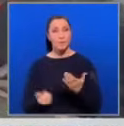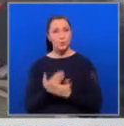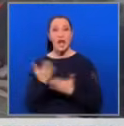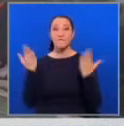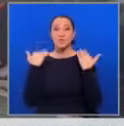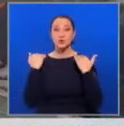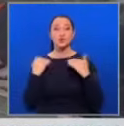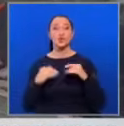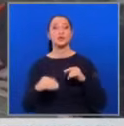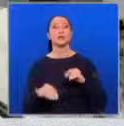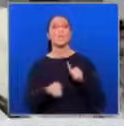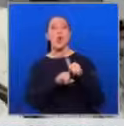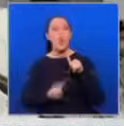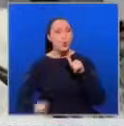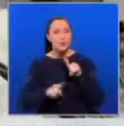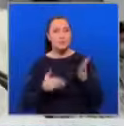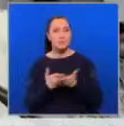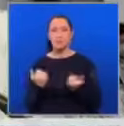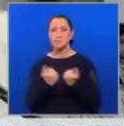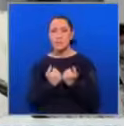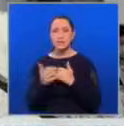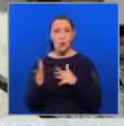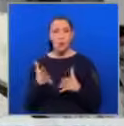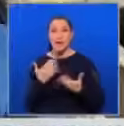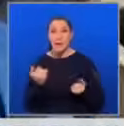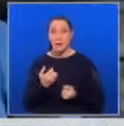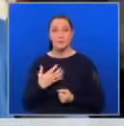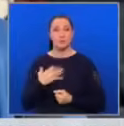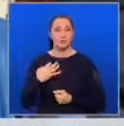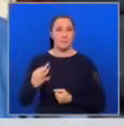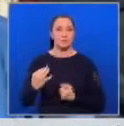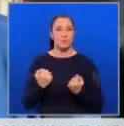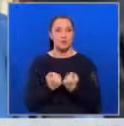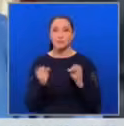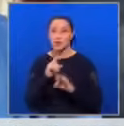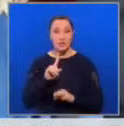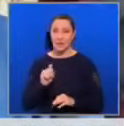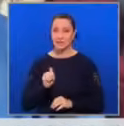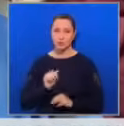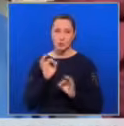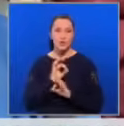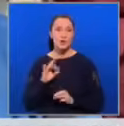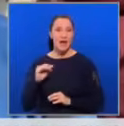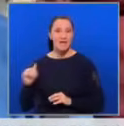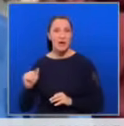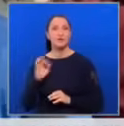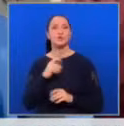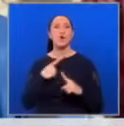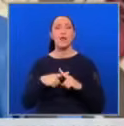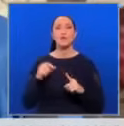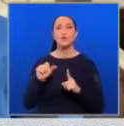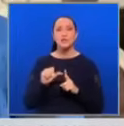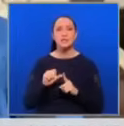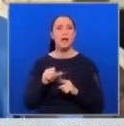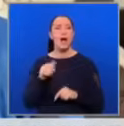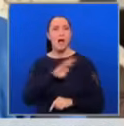въздушните удари според местни жители вече няма безопасно място никъде не е сигурно нито в рафа нито в хан юнис или газа